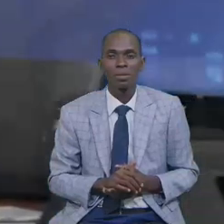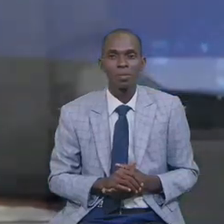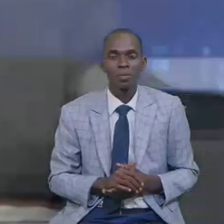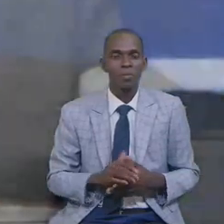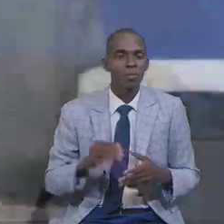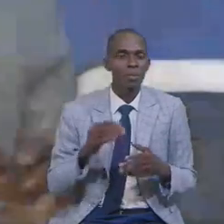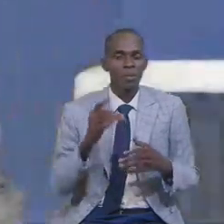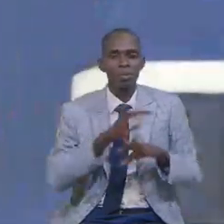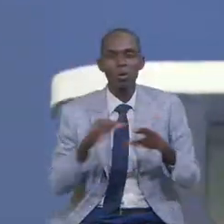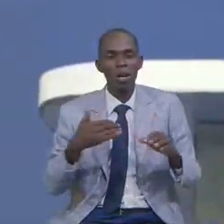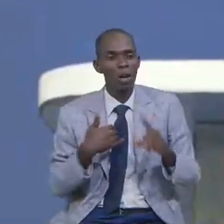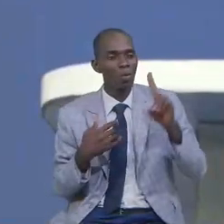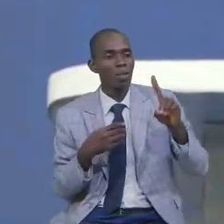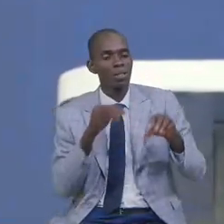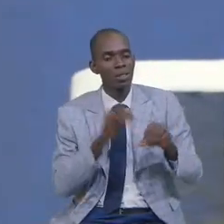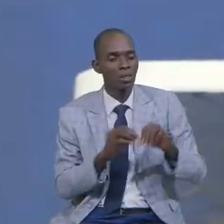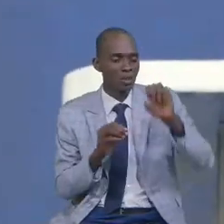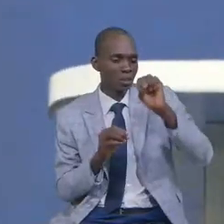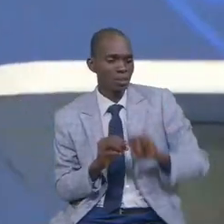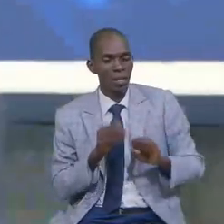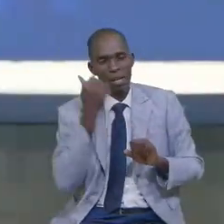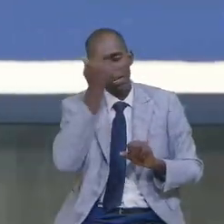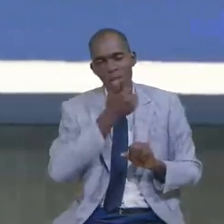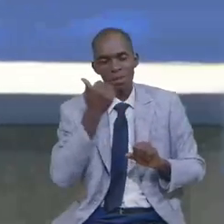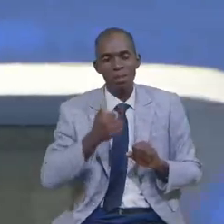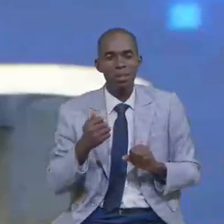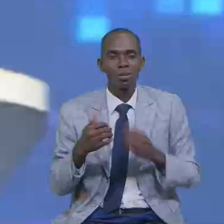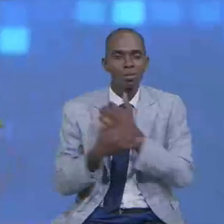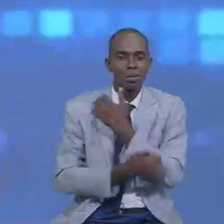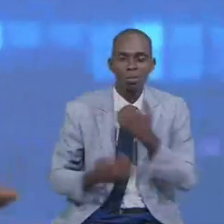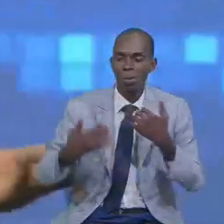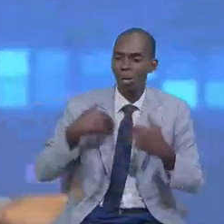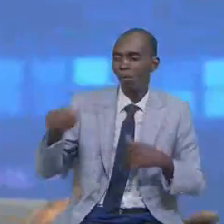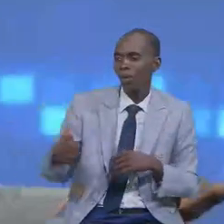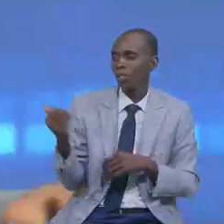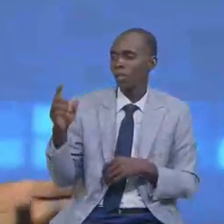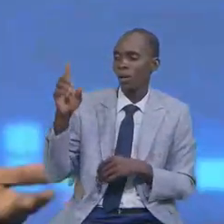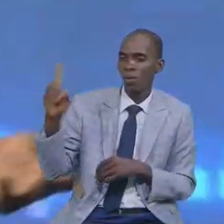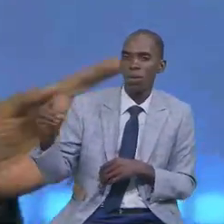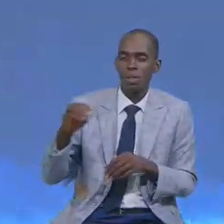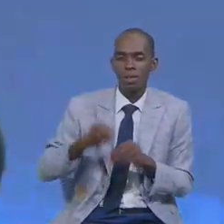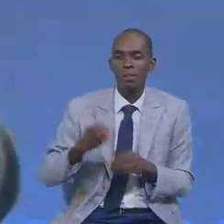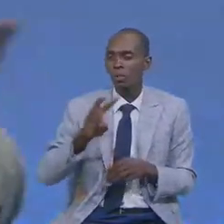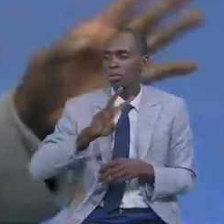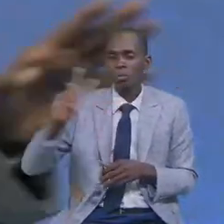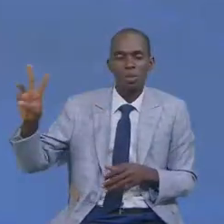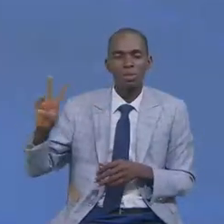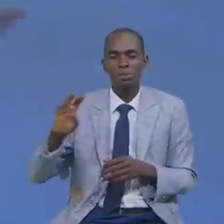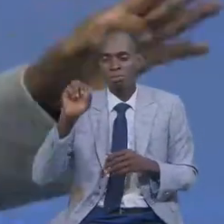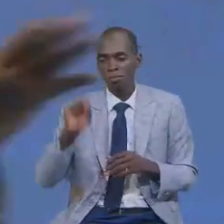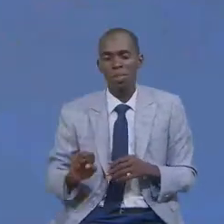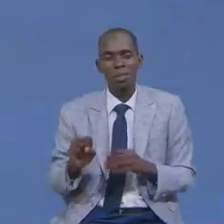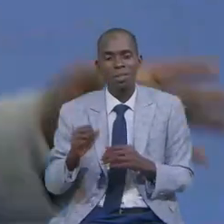Peut-être un dans les pays de l'Afrique du Sud qui est un médiateur et un autre en Afrique de l'Ouest, dans les pays africains, qui